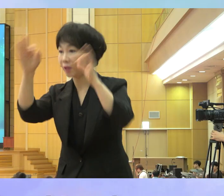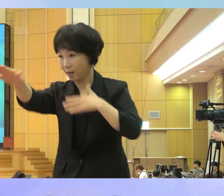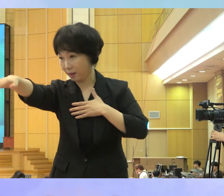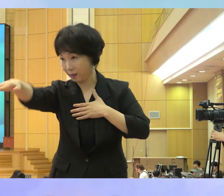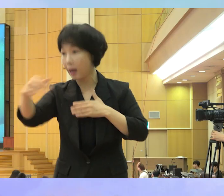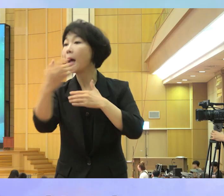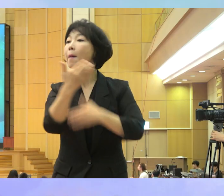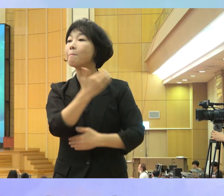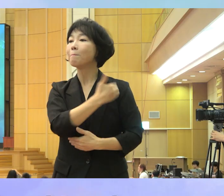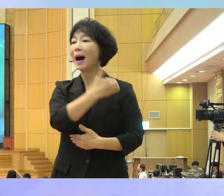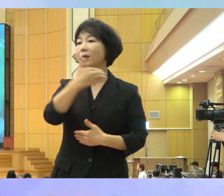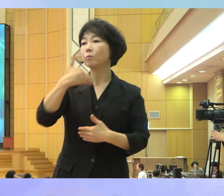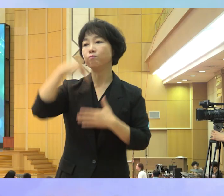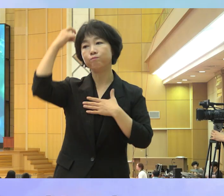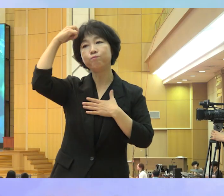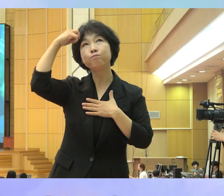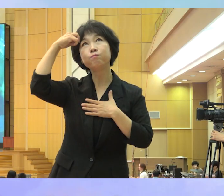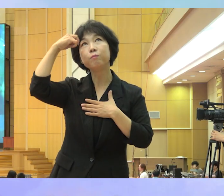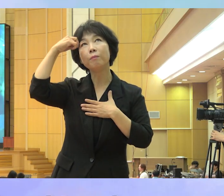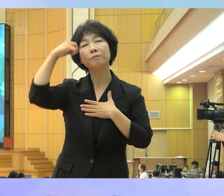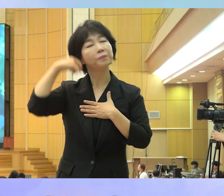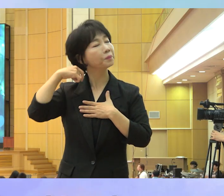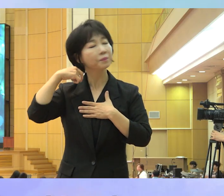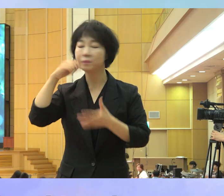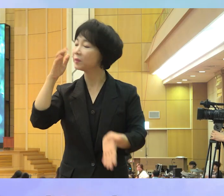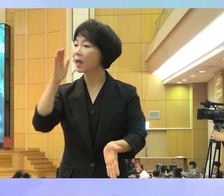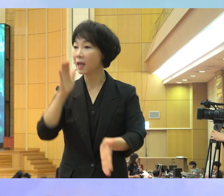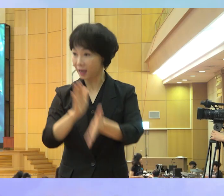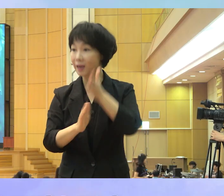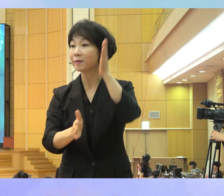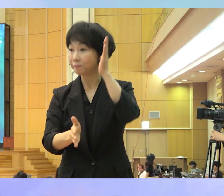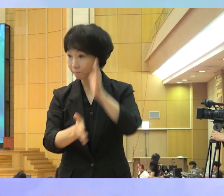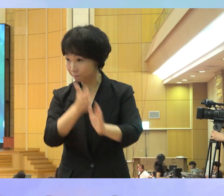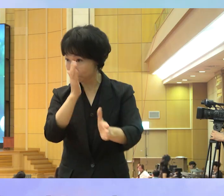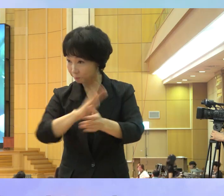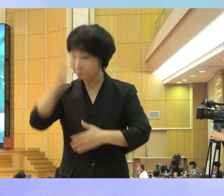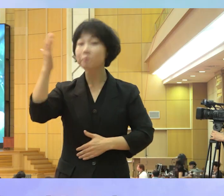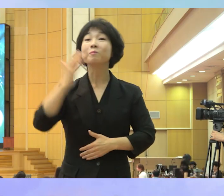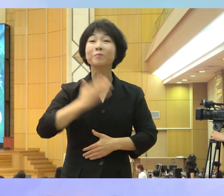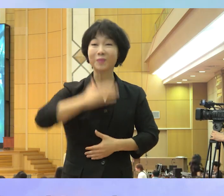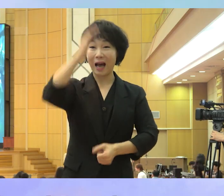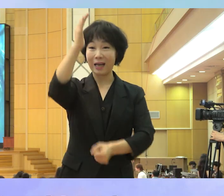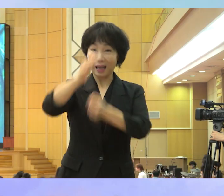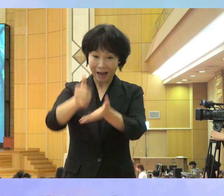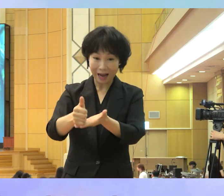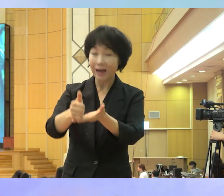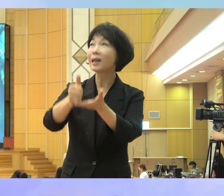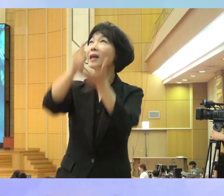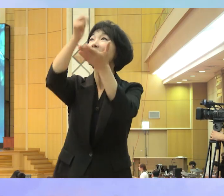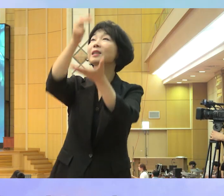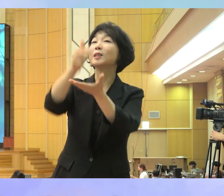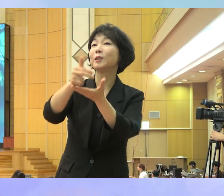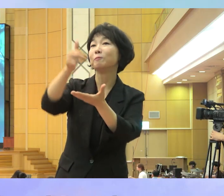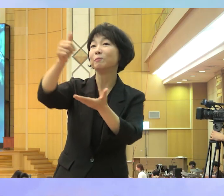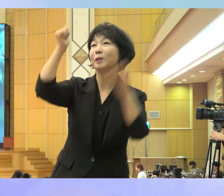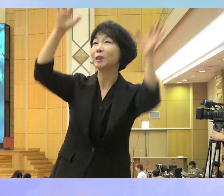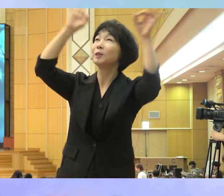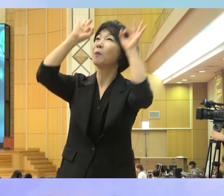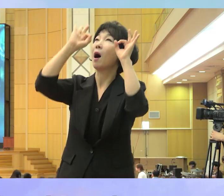세상을 볼 때 만족함이 없었네. 나의